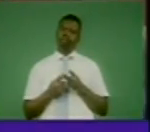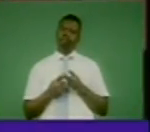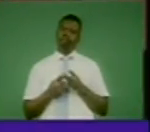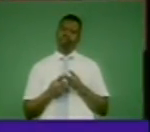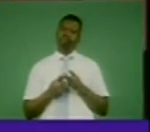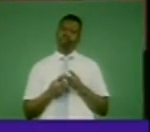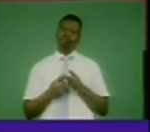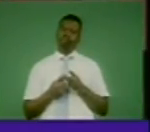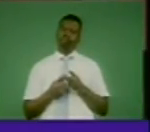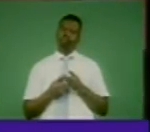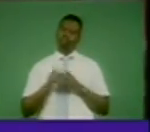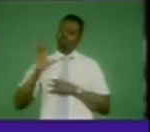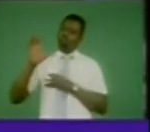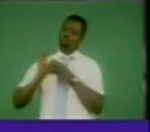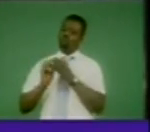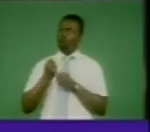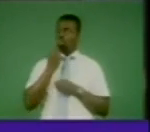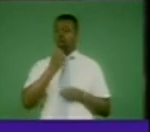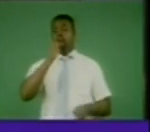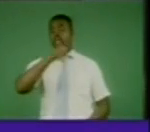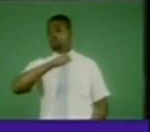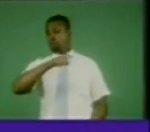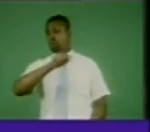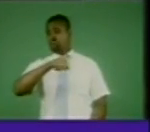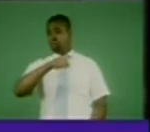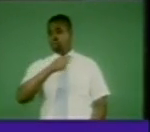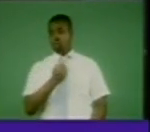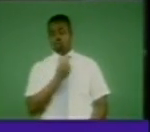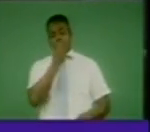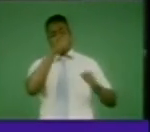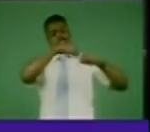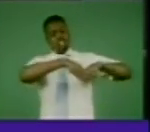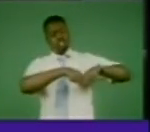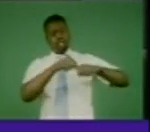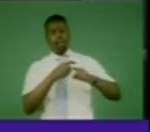57. Jumla ya kura za ndio, kura ya chini ilikuwa